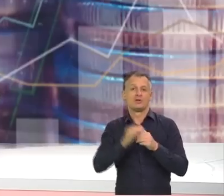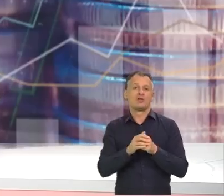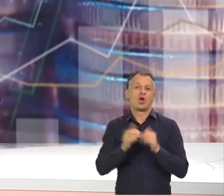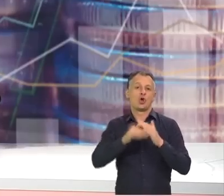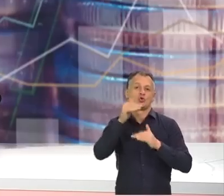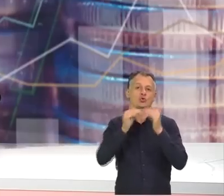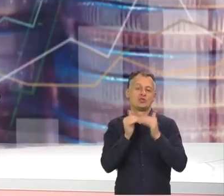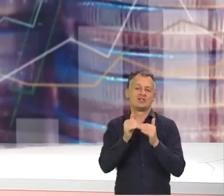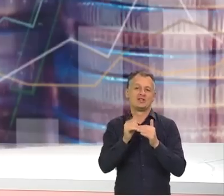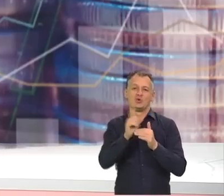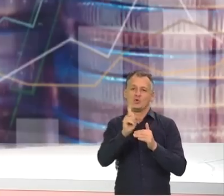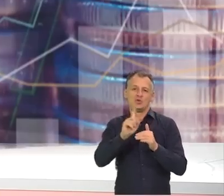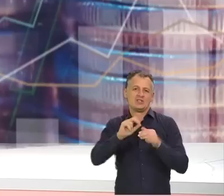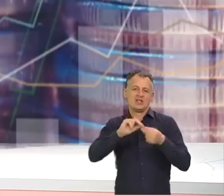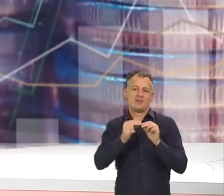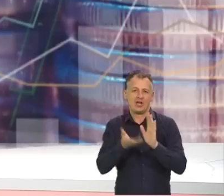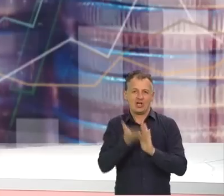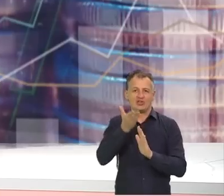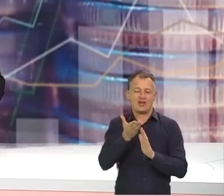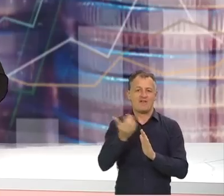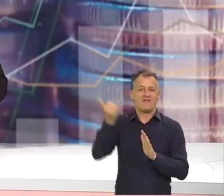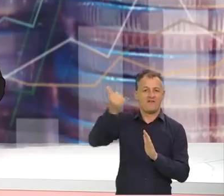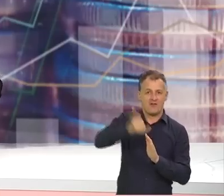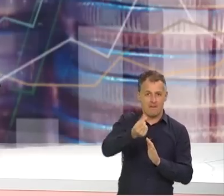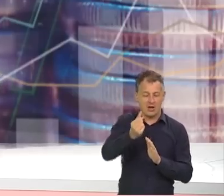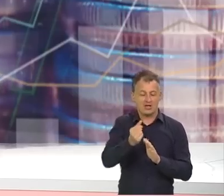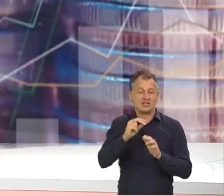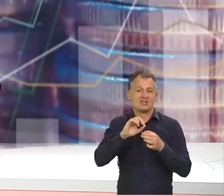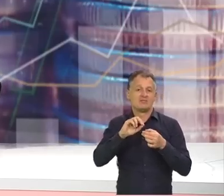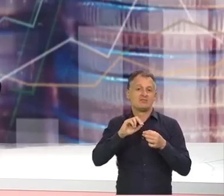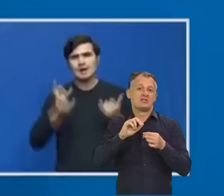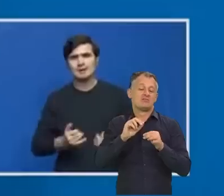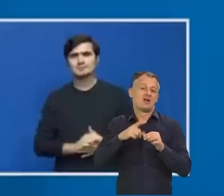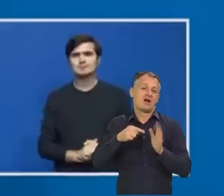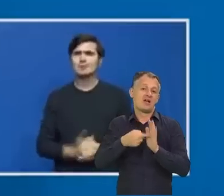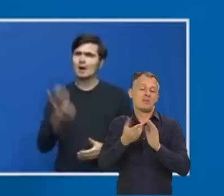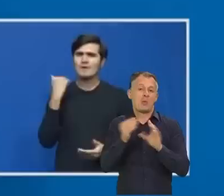a veniturilor, ci mai degrabă o scădere, așa că va fi reanalizată.